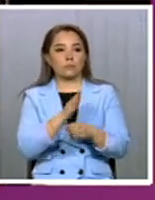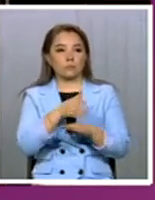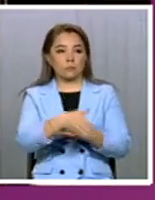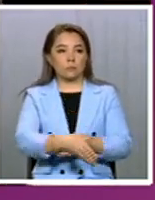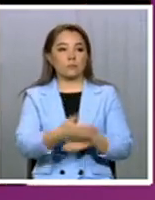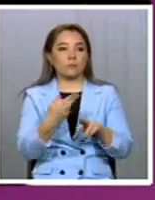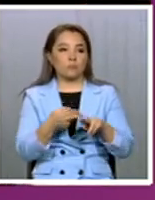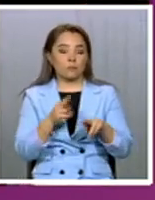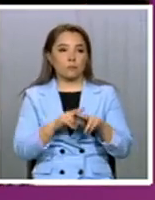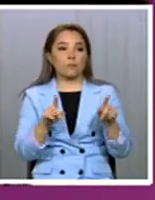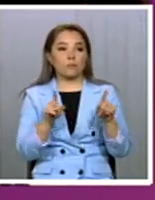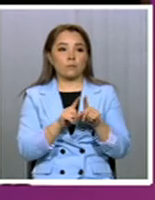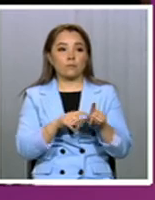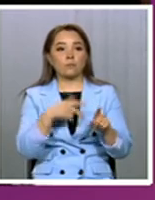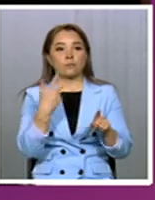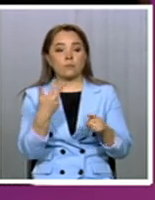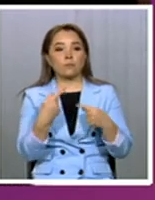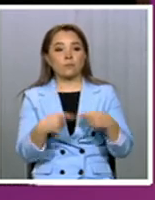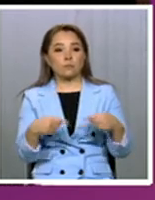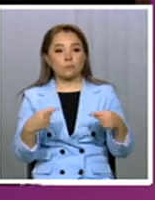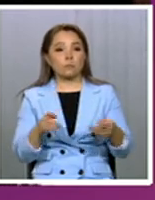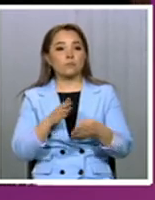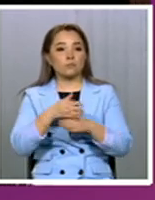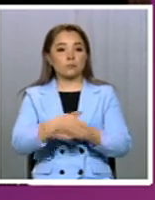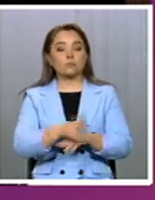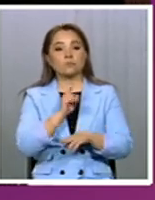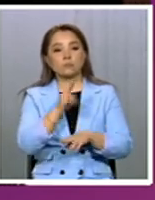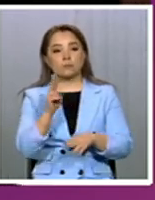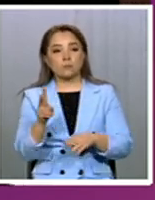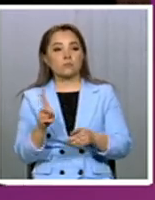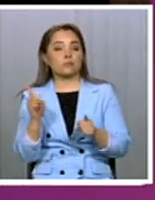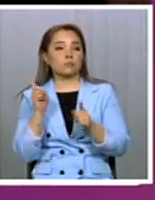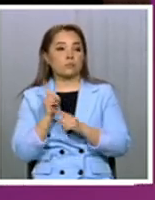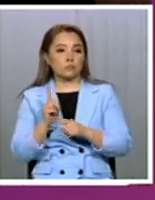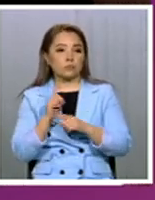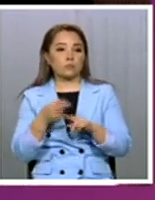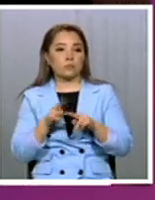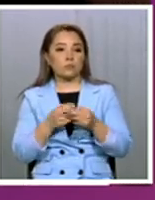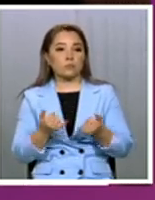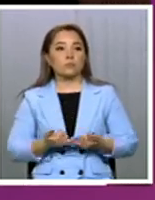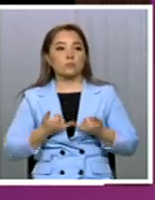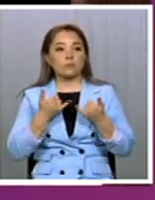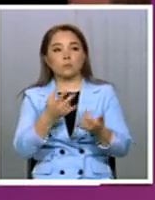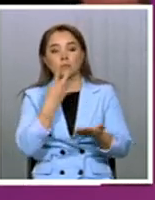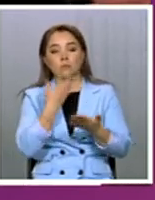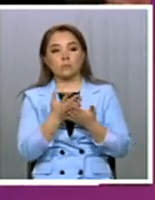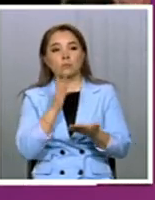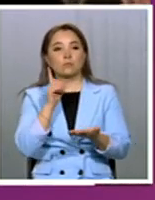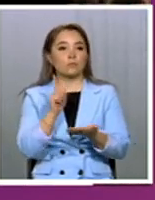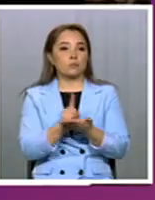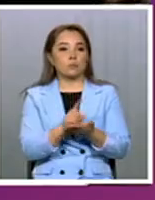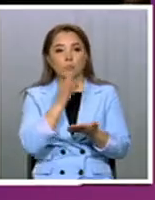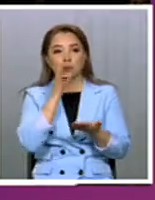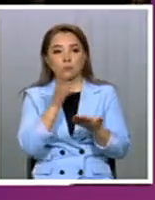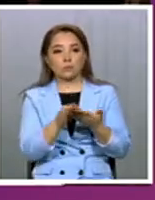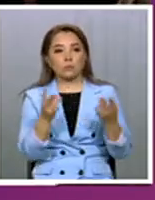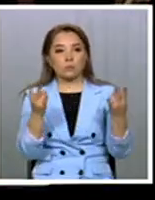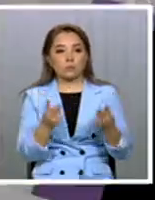Бірақ осы үш түрлі қонақтың қайғайсында күту, құрмет көрсету міндетті.